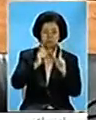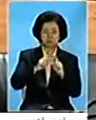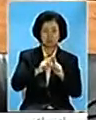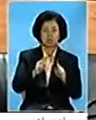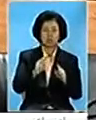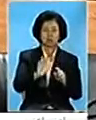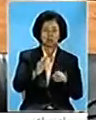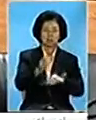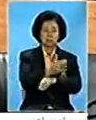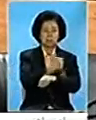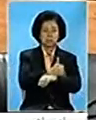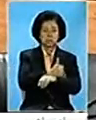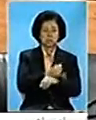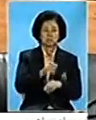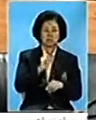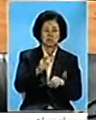เป็นเรื่องของคนทุกคนในประเทศนี้ครับ